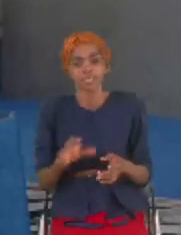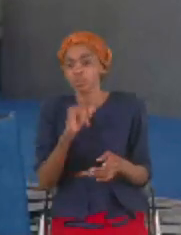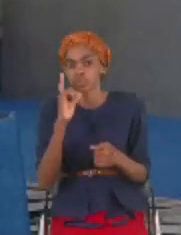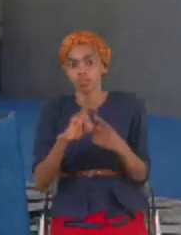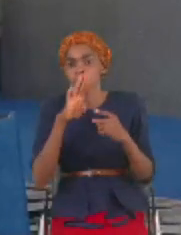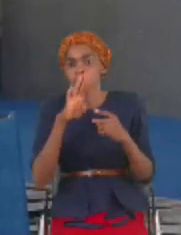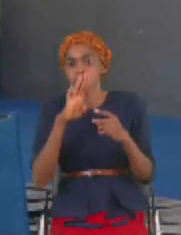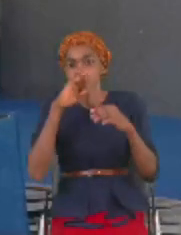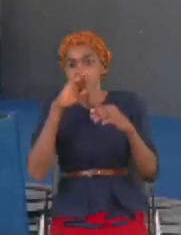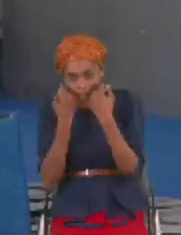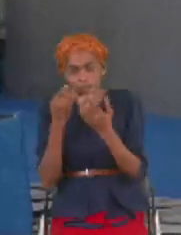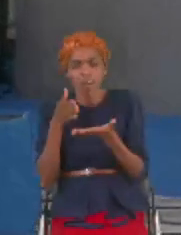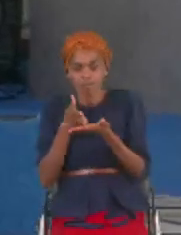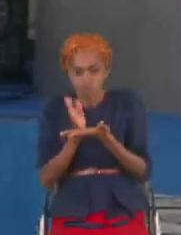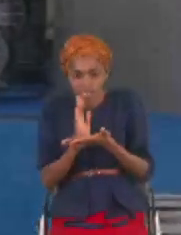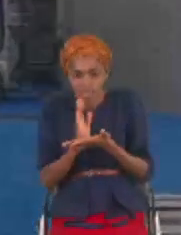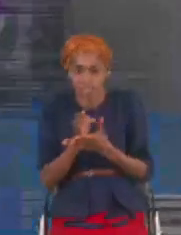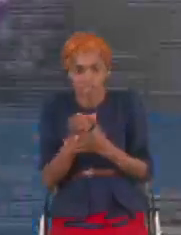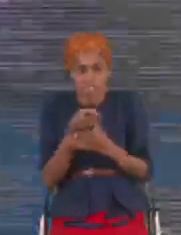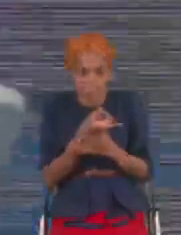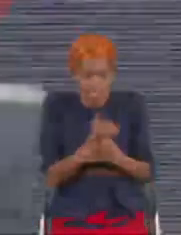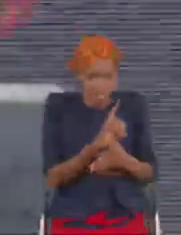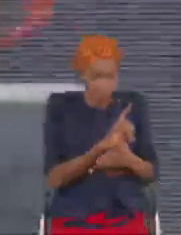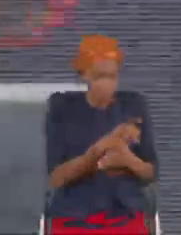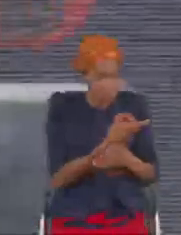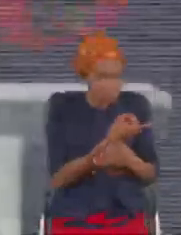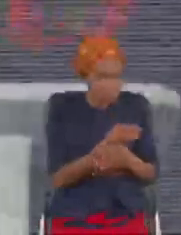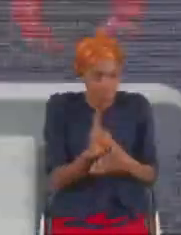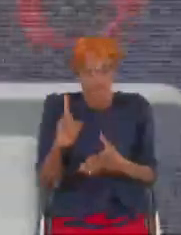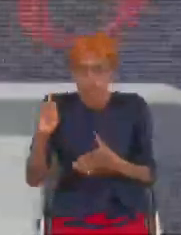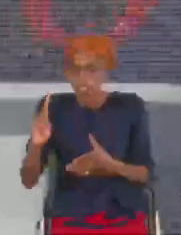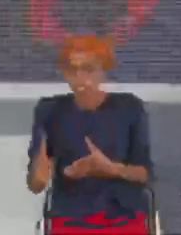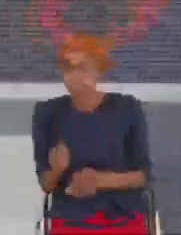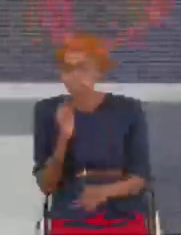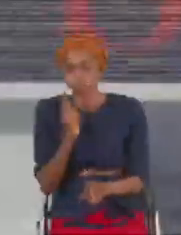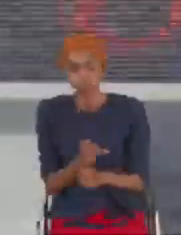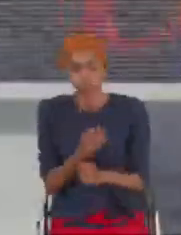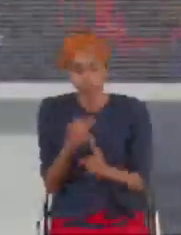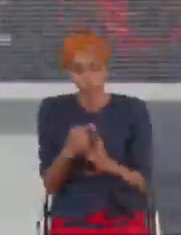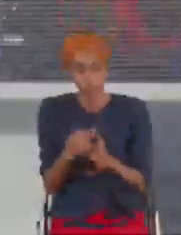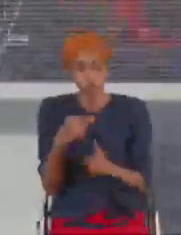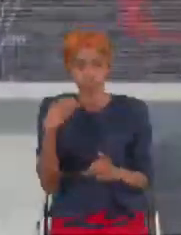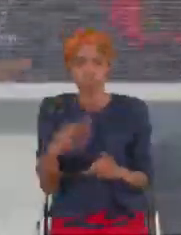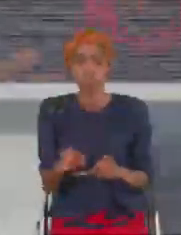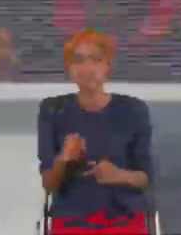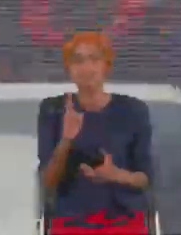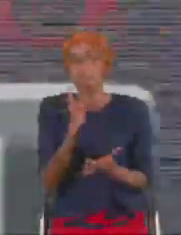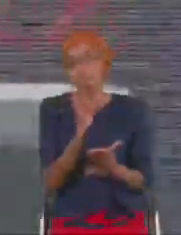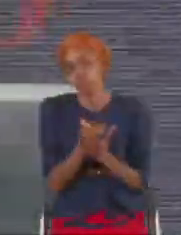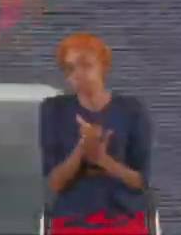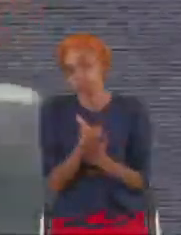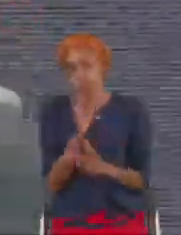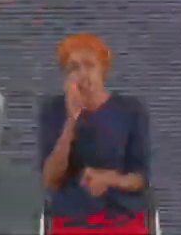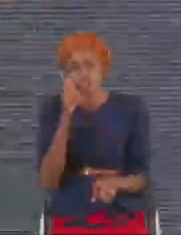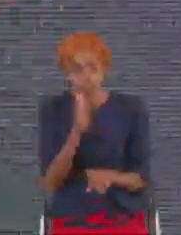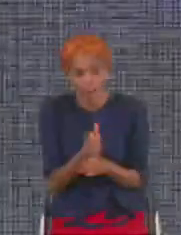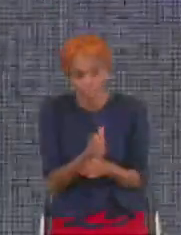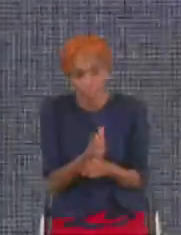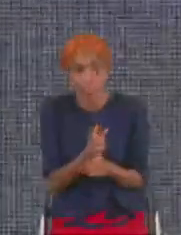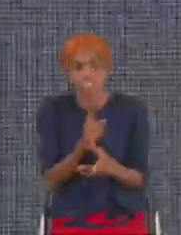mais qui dispose dispense droitement la parole de la vérité qui dispensent droitement la